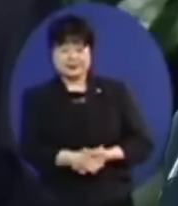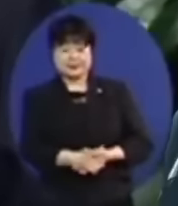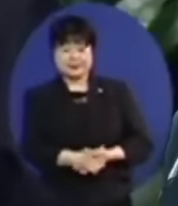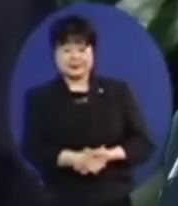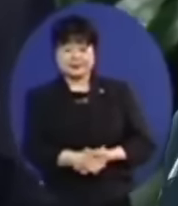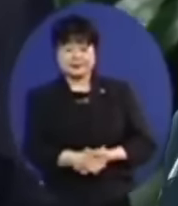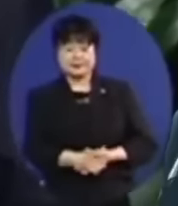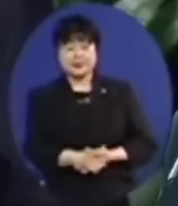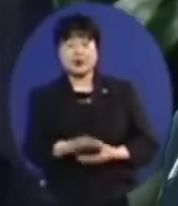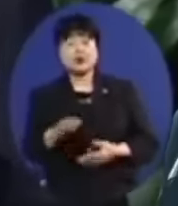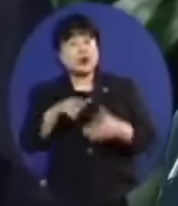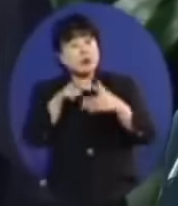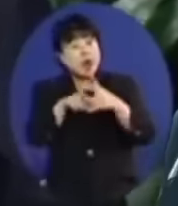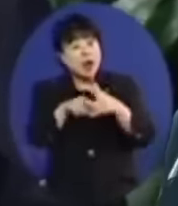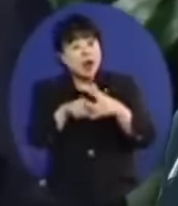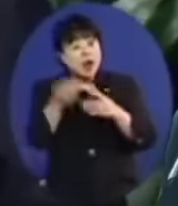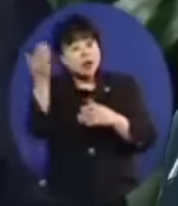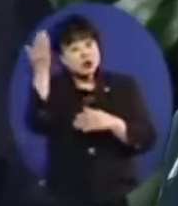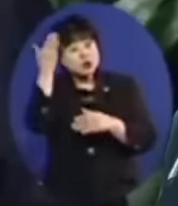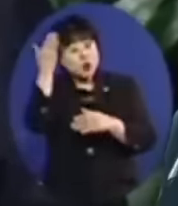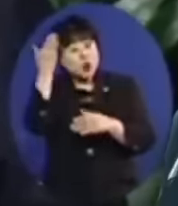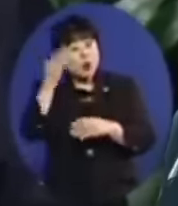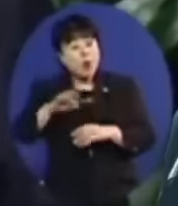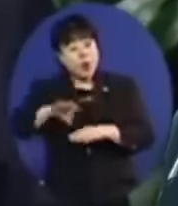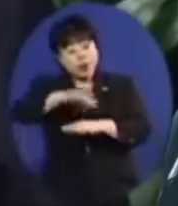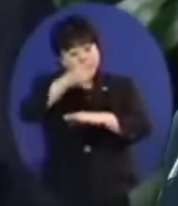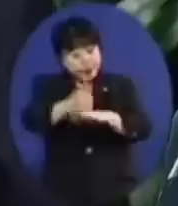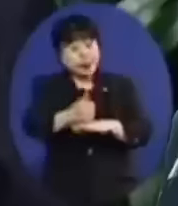어떻게 합니까? 솔로몬도 물어보면 합니다.